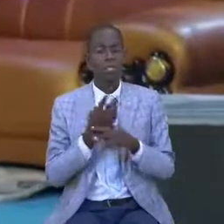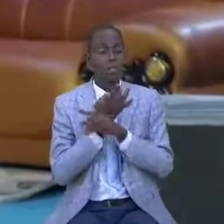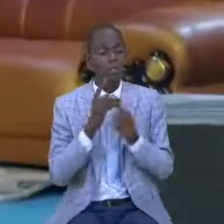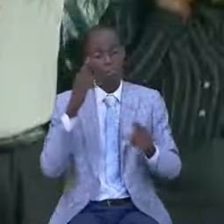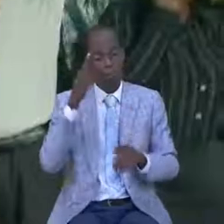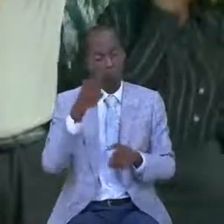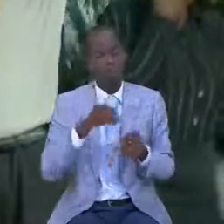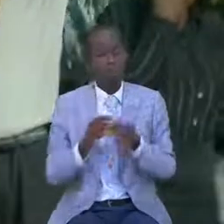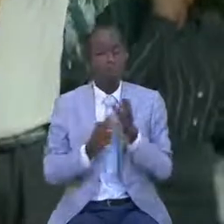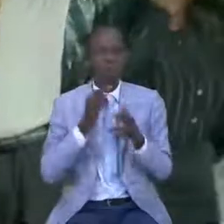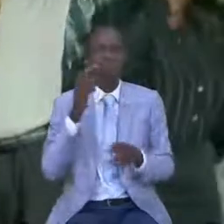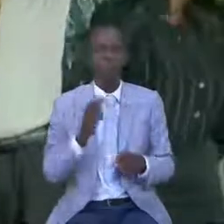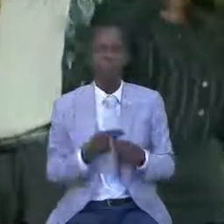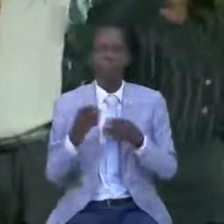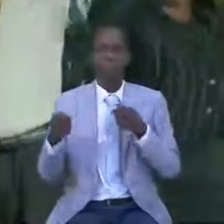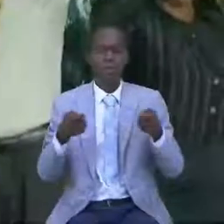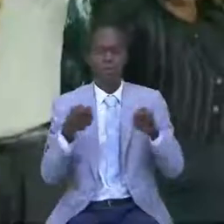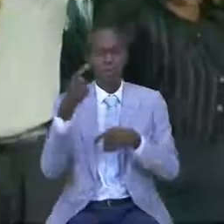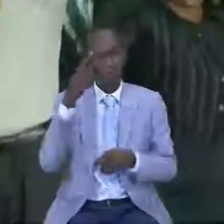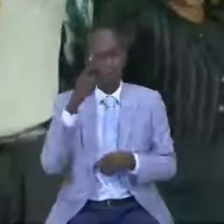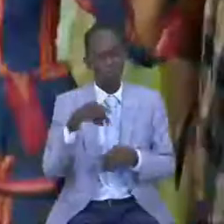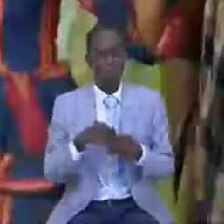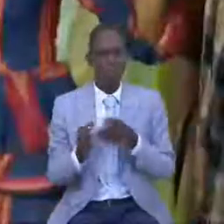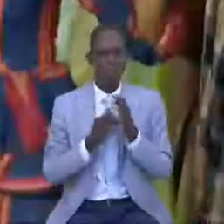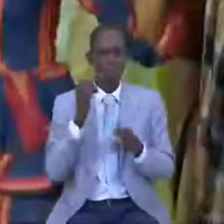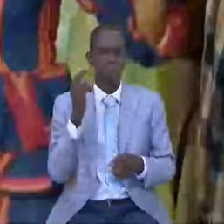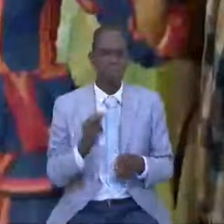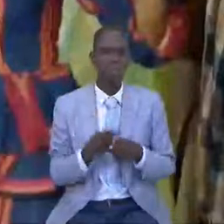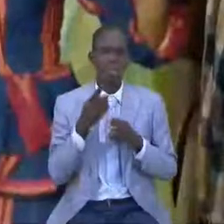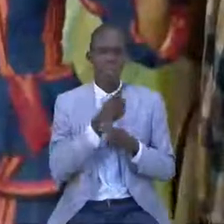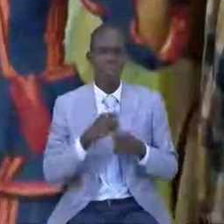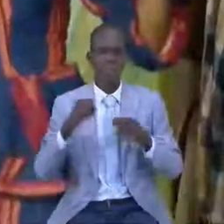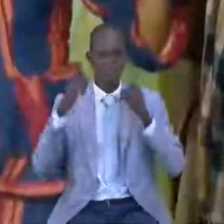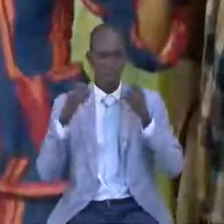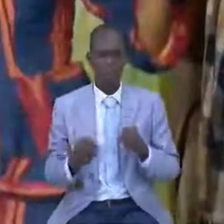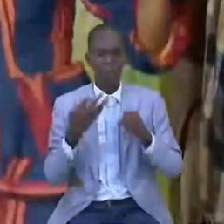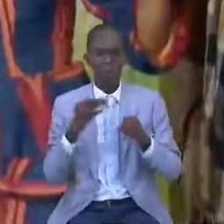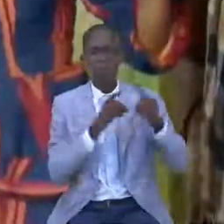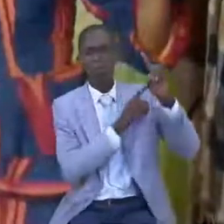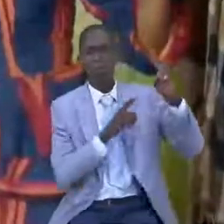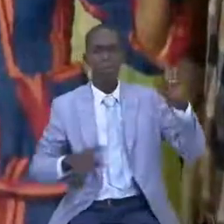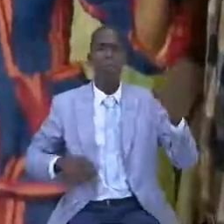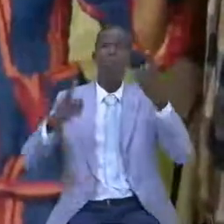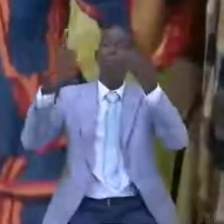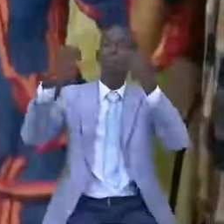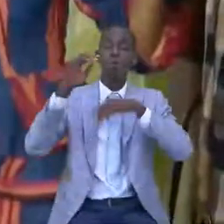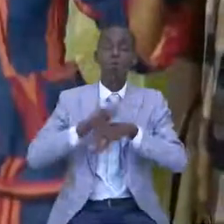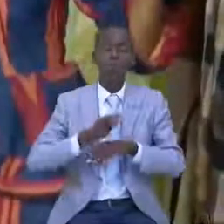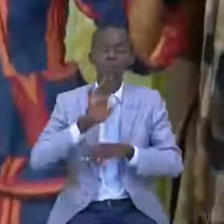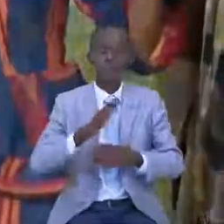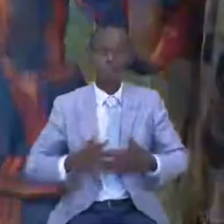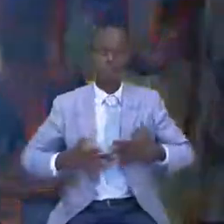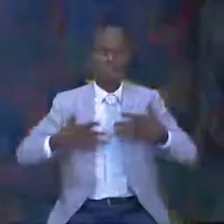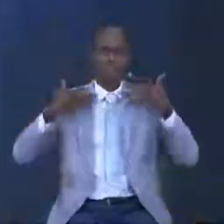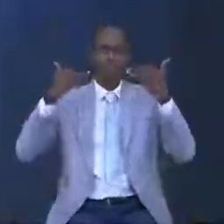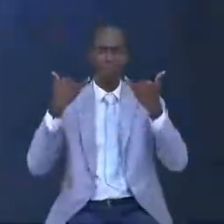La guérison pour toi, la délivrance pour toi, la domination pour toi.